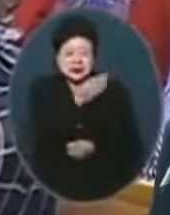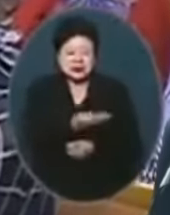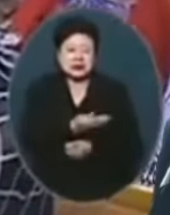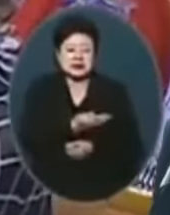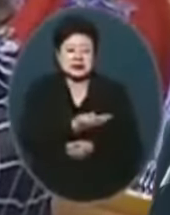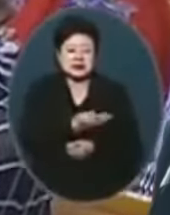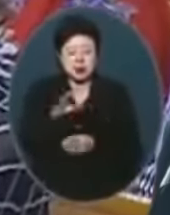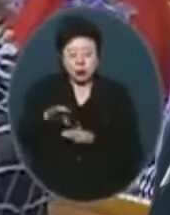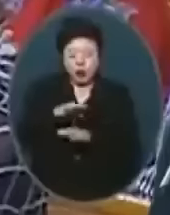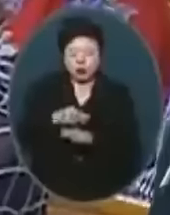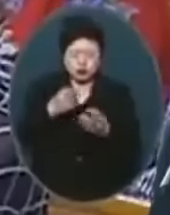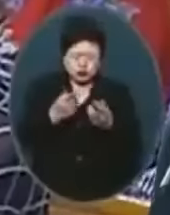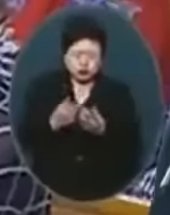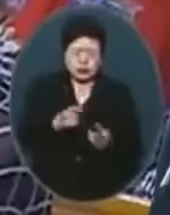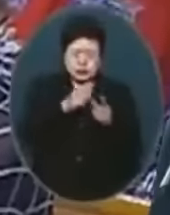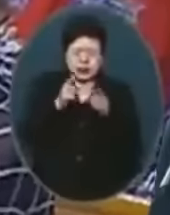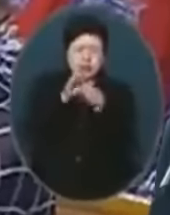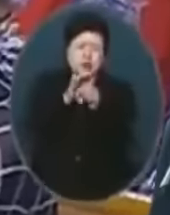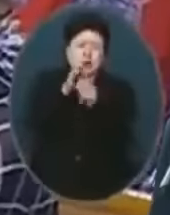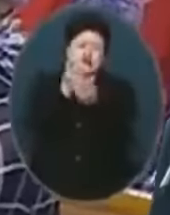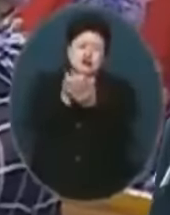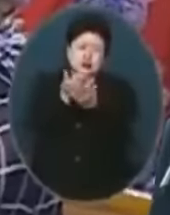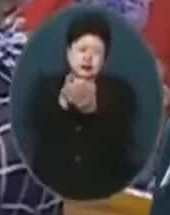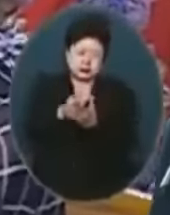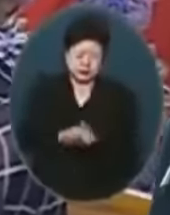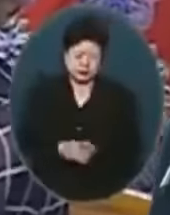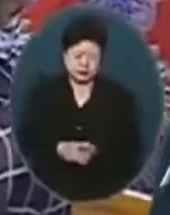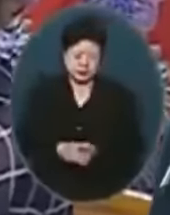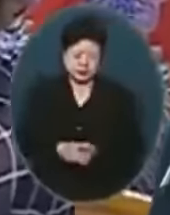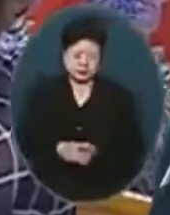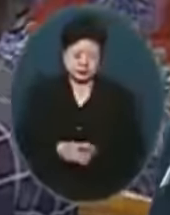영광과 능력으로 충만한 삶을 살게 도와주시옵소서.